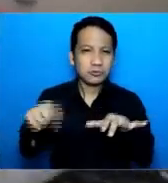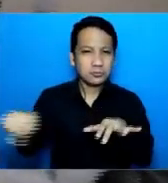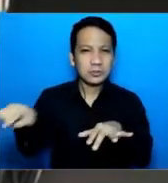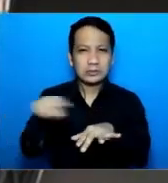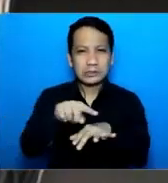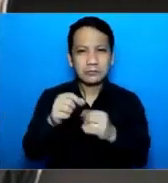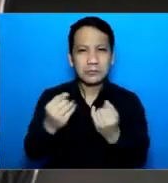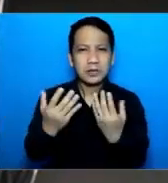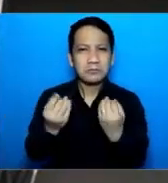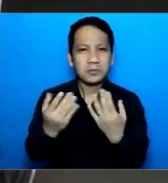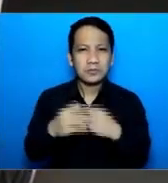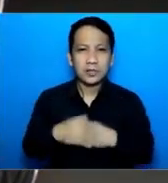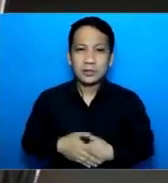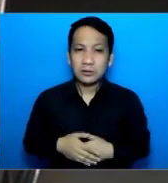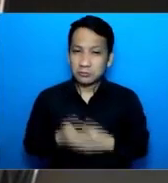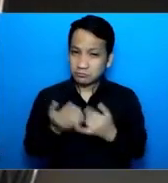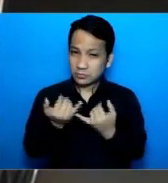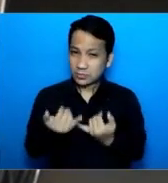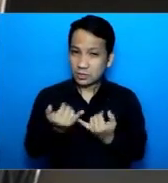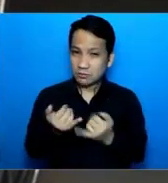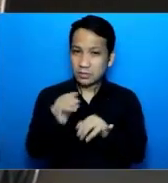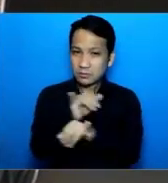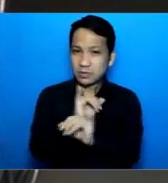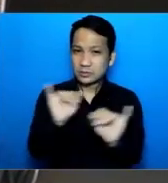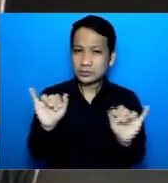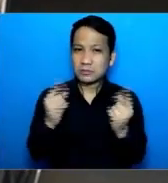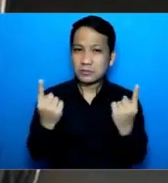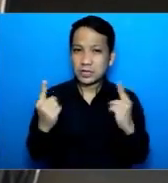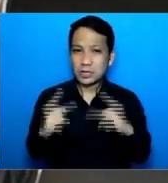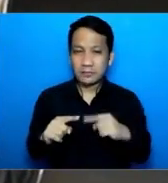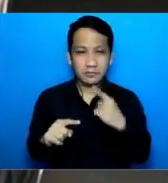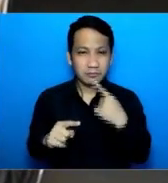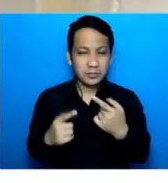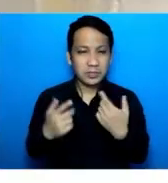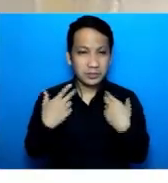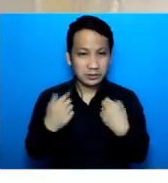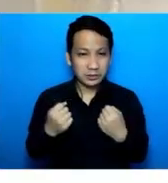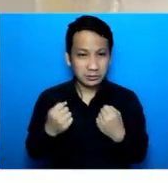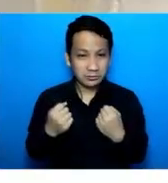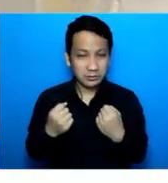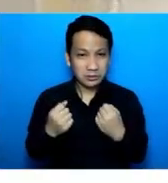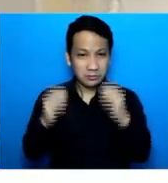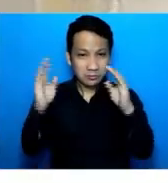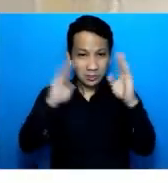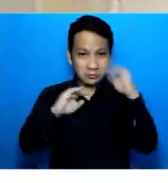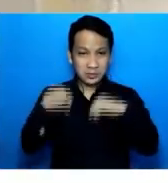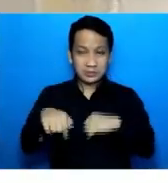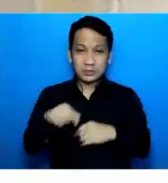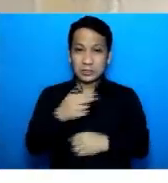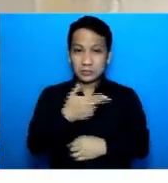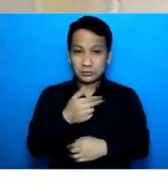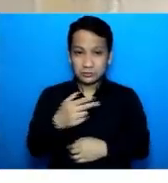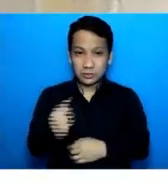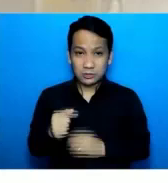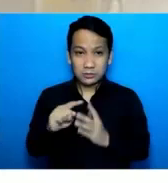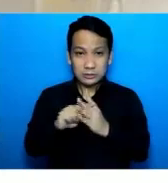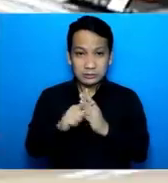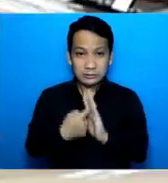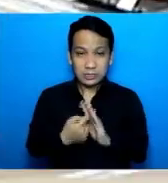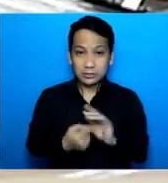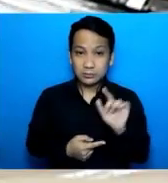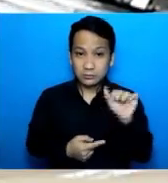dito, pinangangambahang matulad sa India ang health situation ng Indonesia. Kaya simula alas 12:01 ng hating gabi